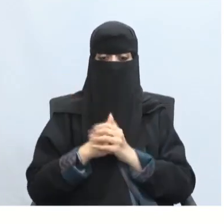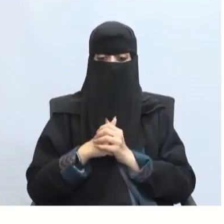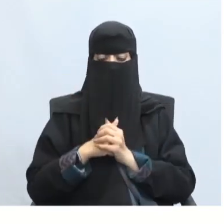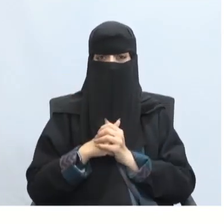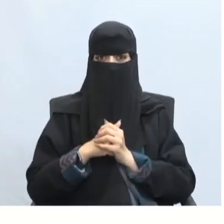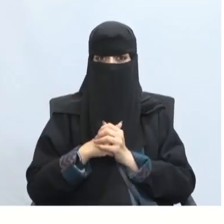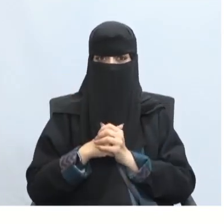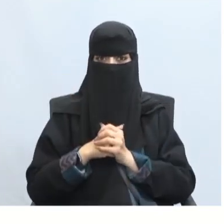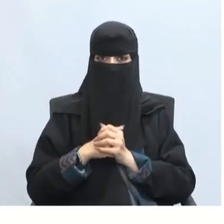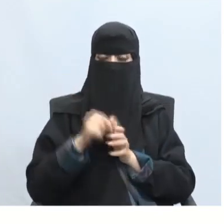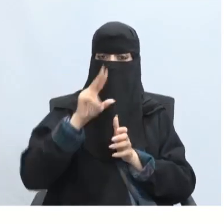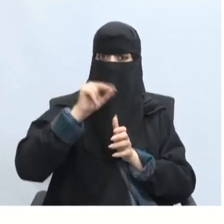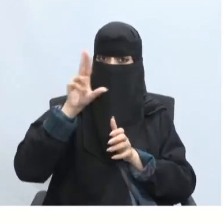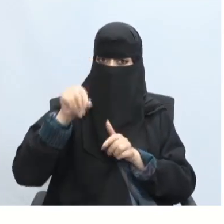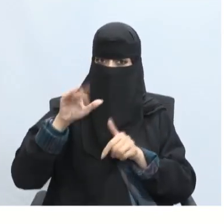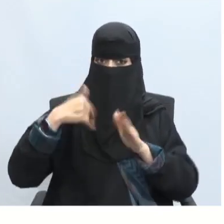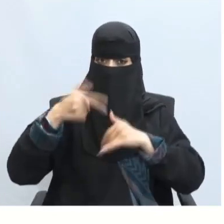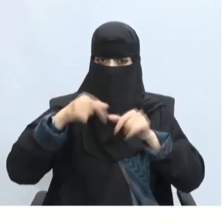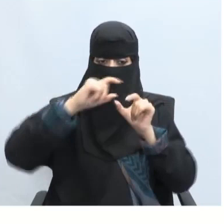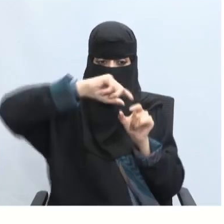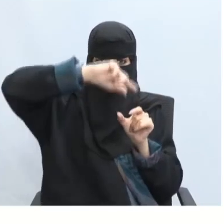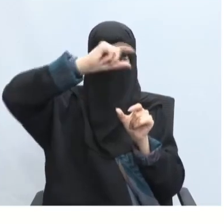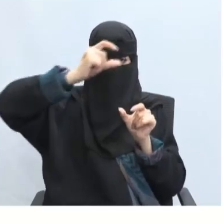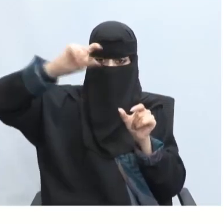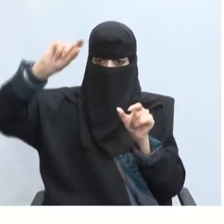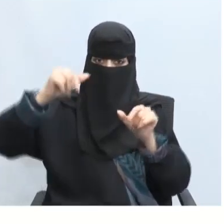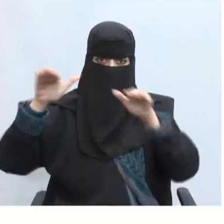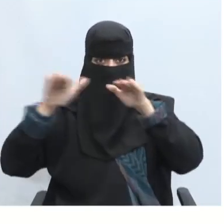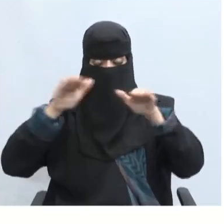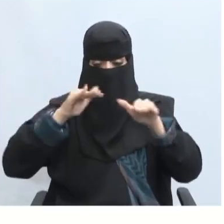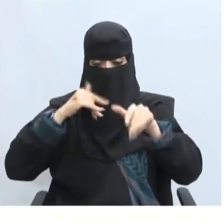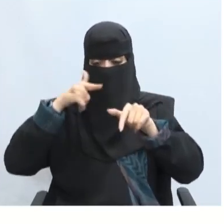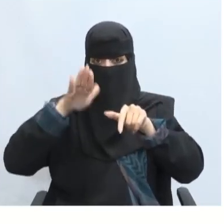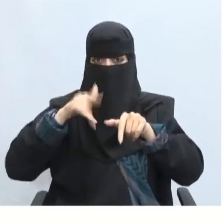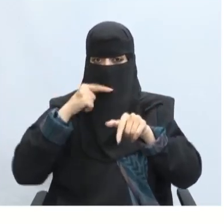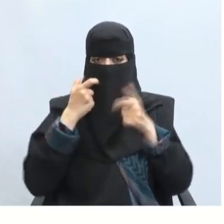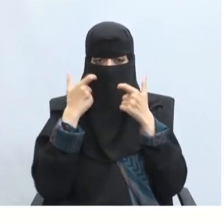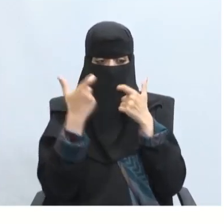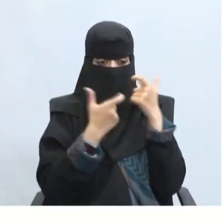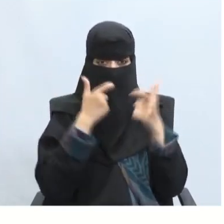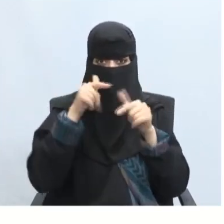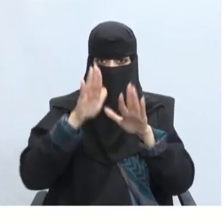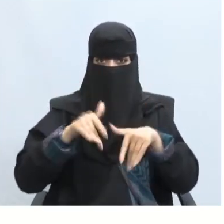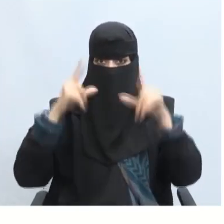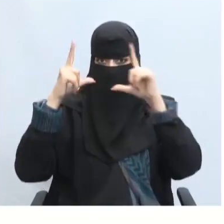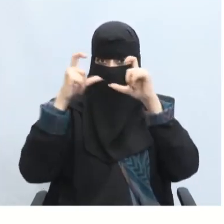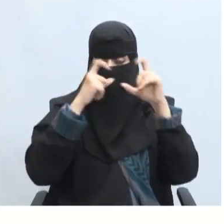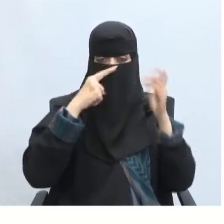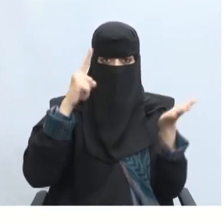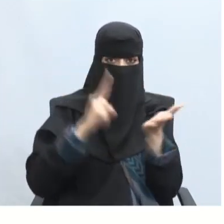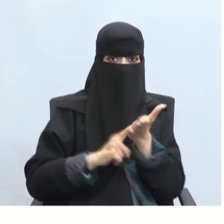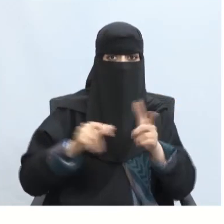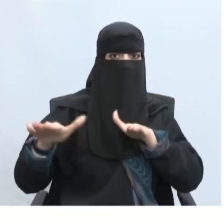فيكم كذلك في الاحزمه الزلزاليه عزيزي الطالب عزيزتي الطالبه يلاحظ من الشكل ان